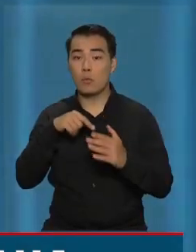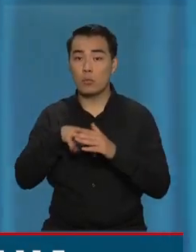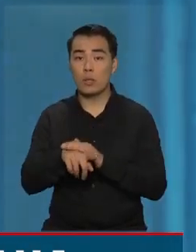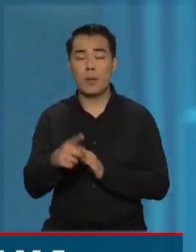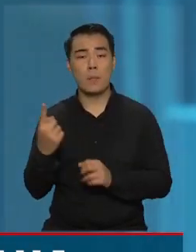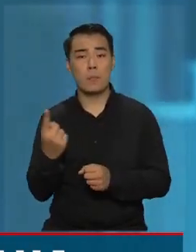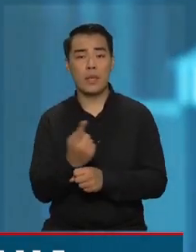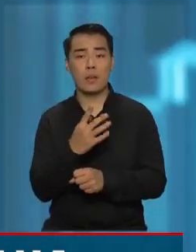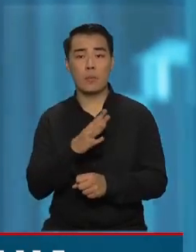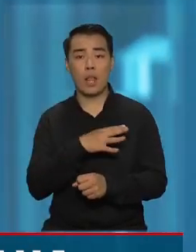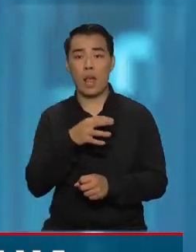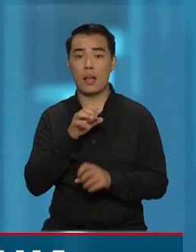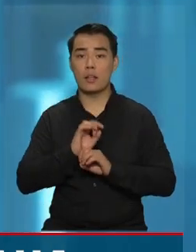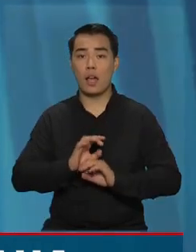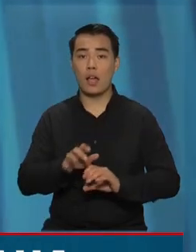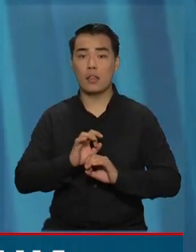впервые заговорилось о